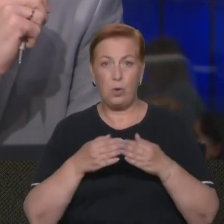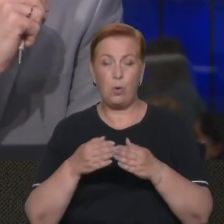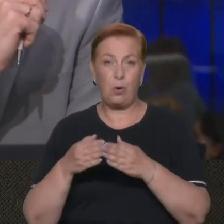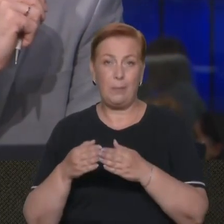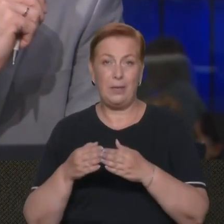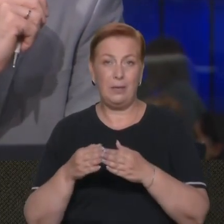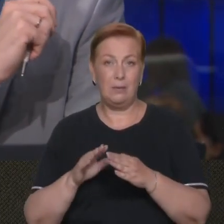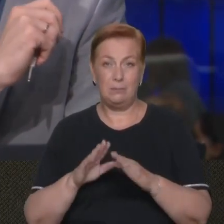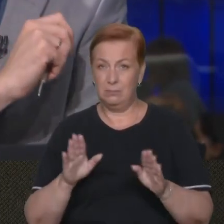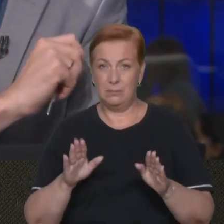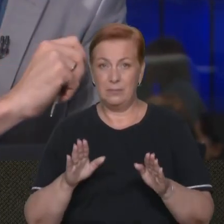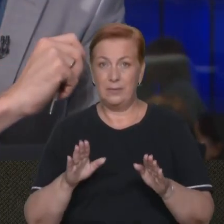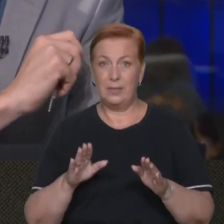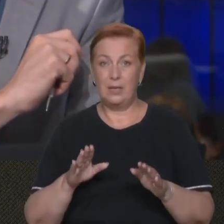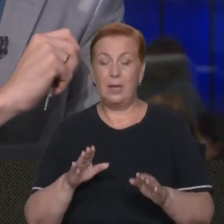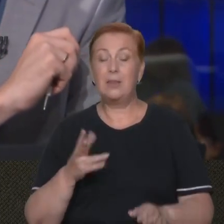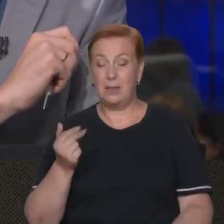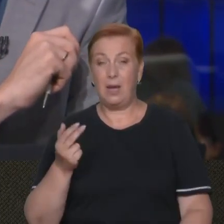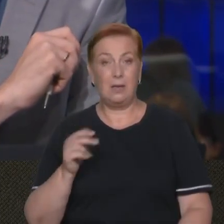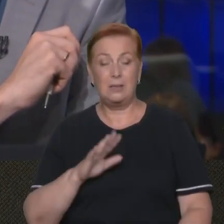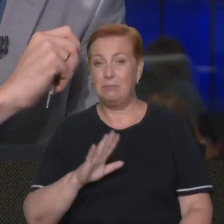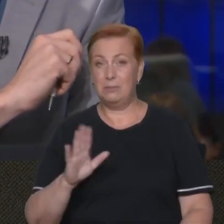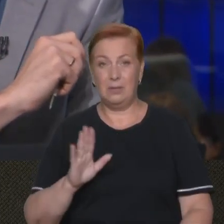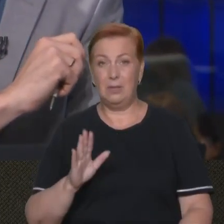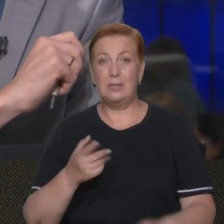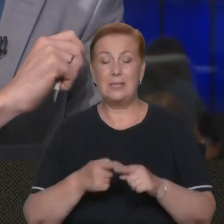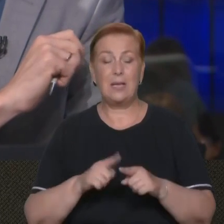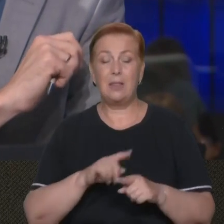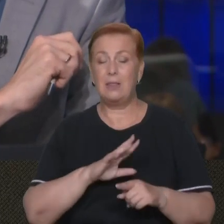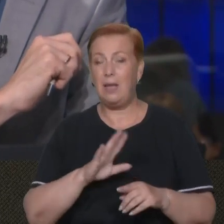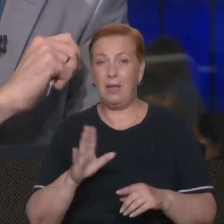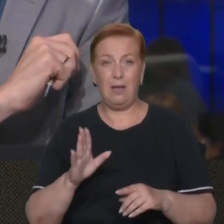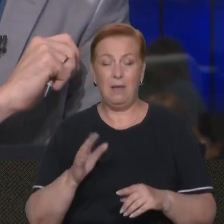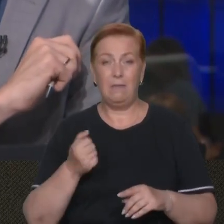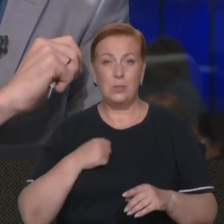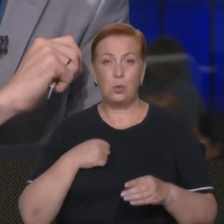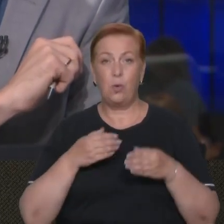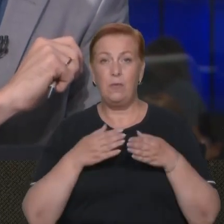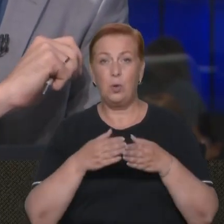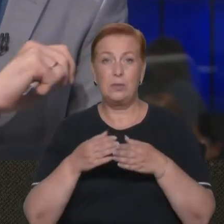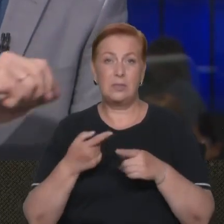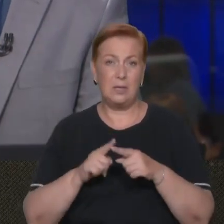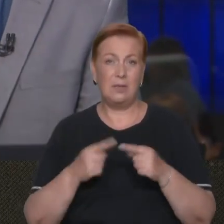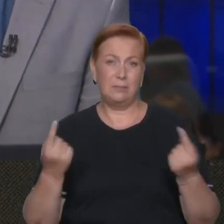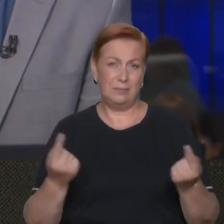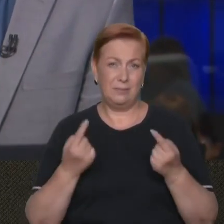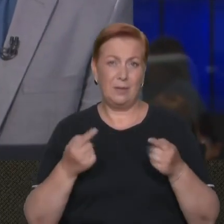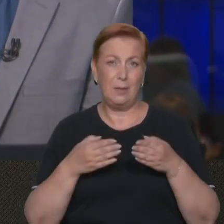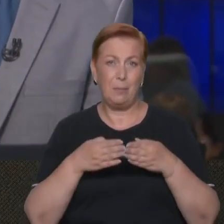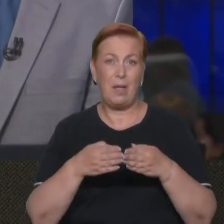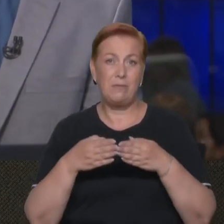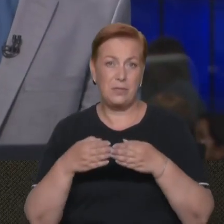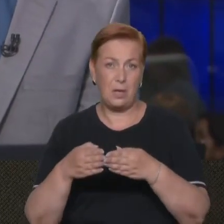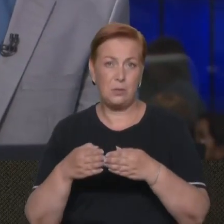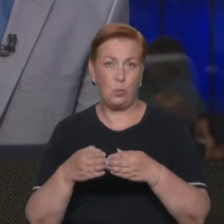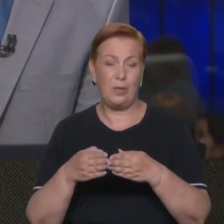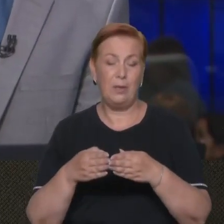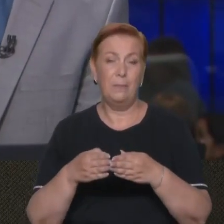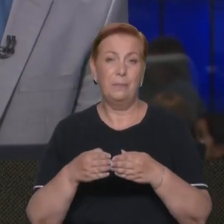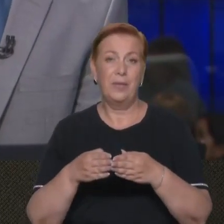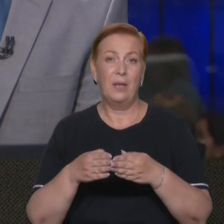цей тип. Так, це не військові кораблі, це обладнані цивільні плавзасоби для того,